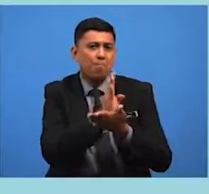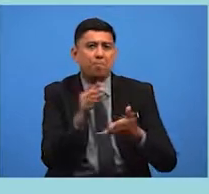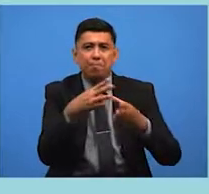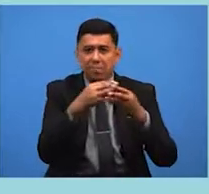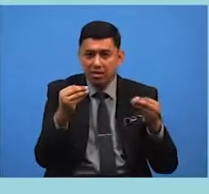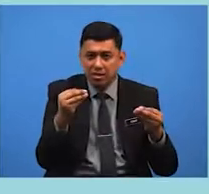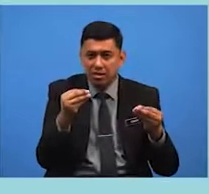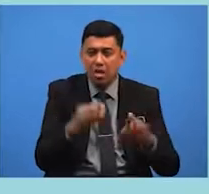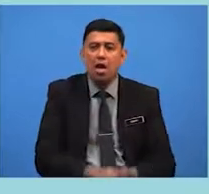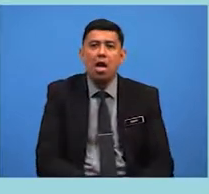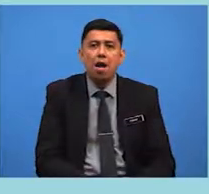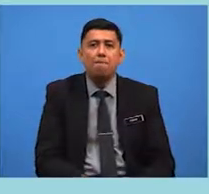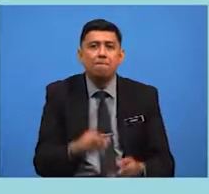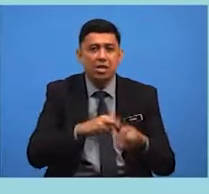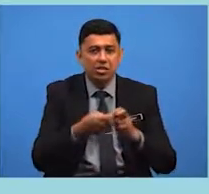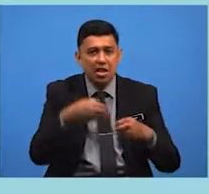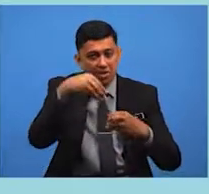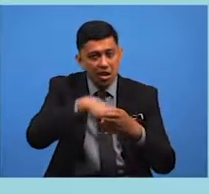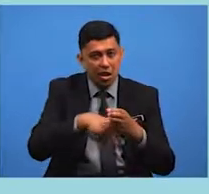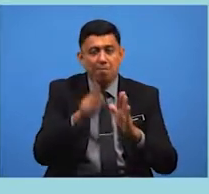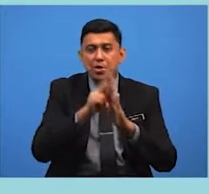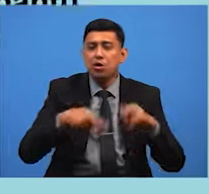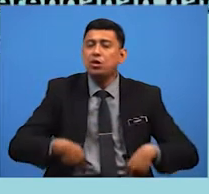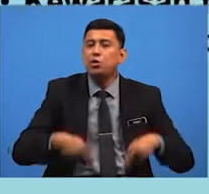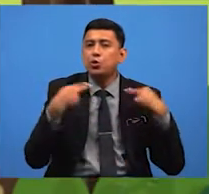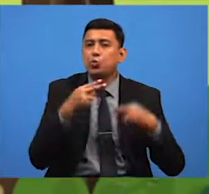menyelesaikan masalah dalam kehidupan.